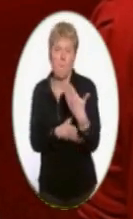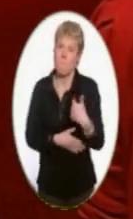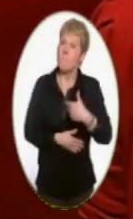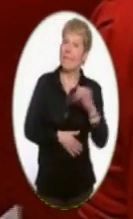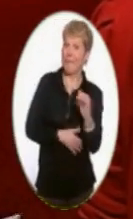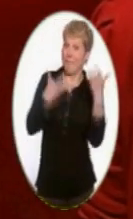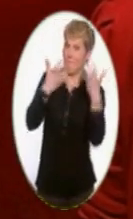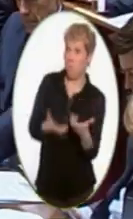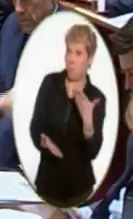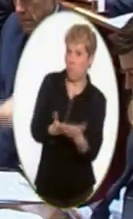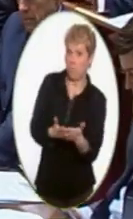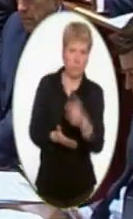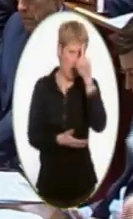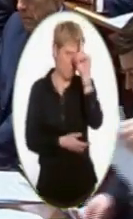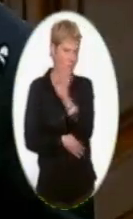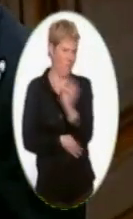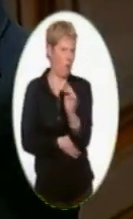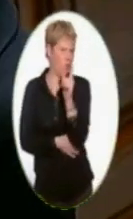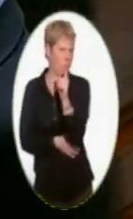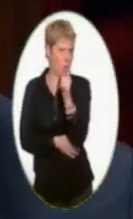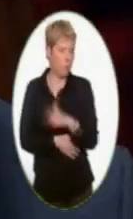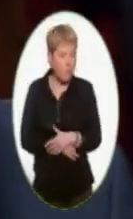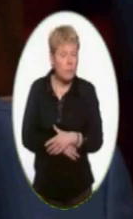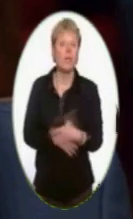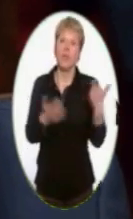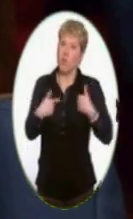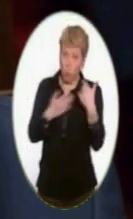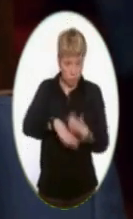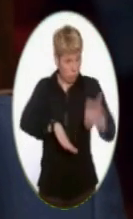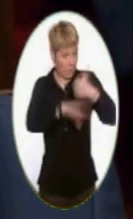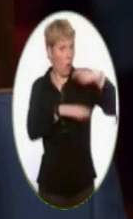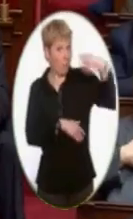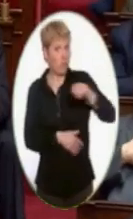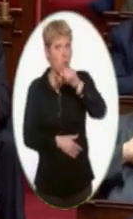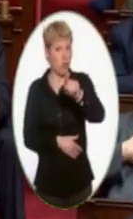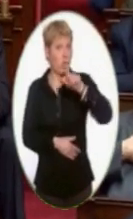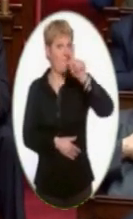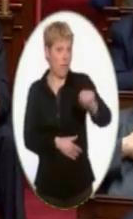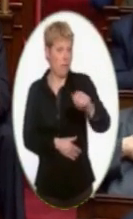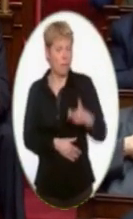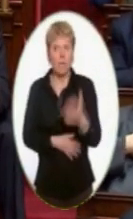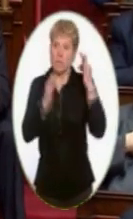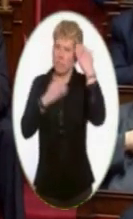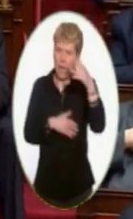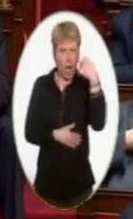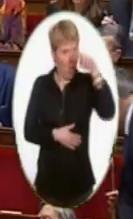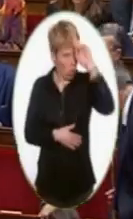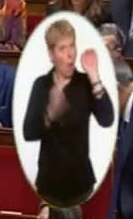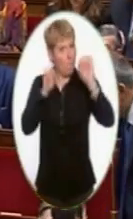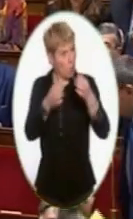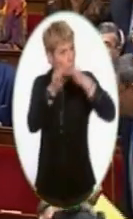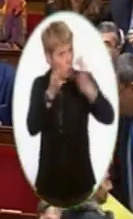aussi importantes. Vous aurez beau répéter des mensonges, ça n'en fera pas des vérités. La parole est à Jacqueline Fraisse.